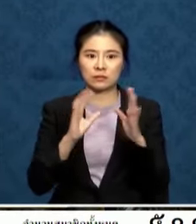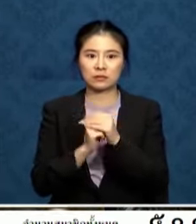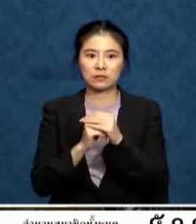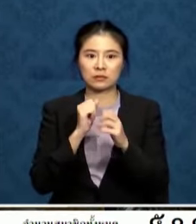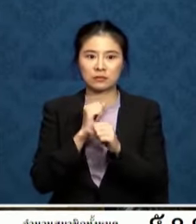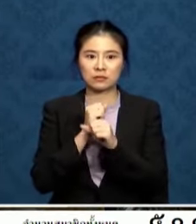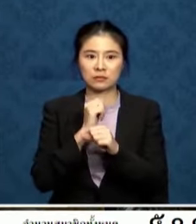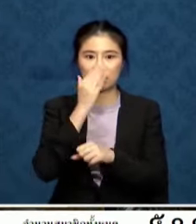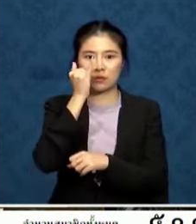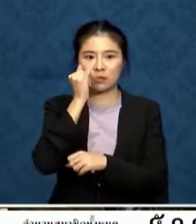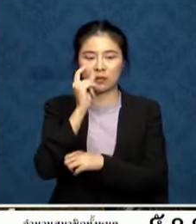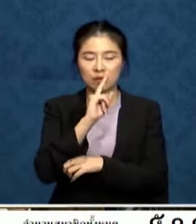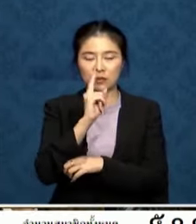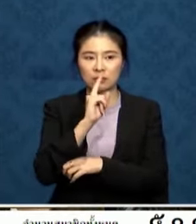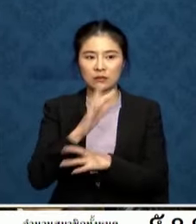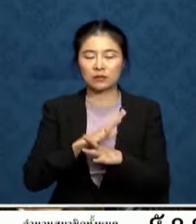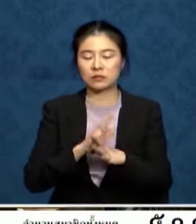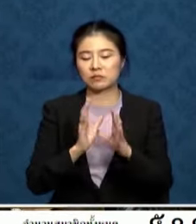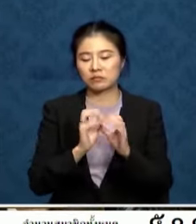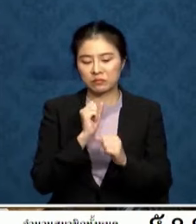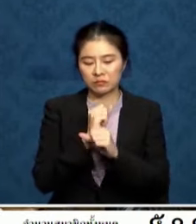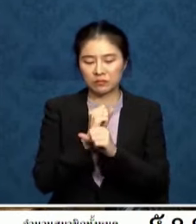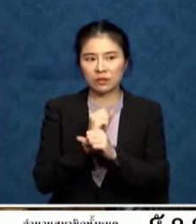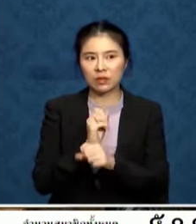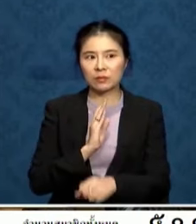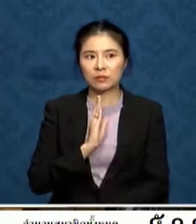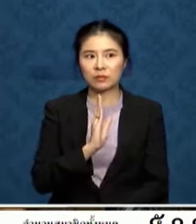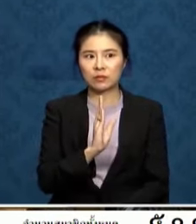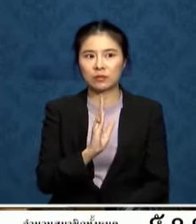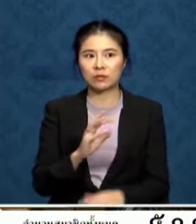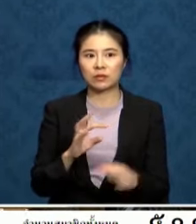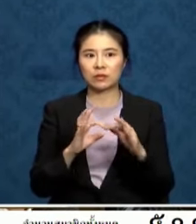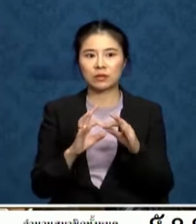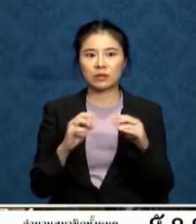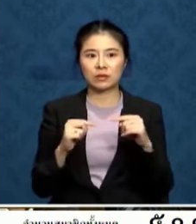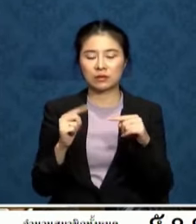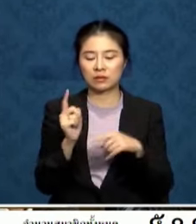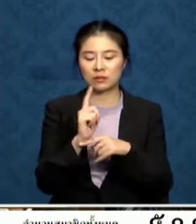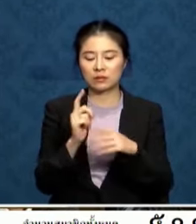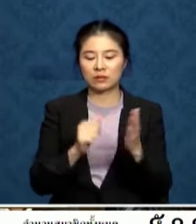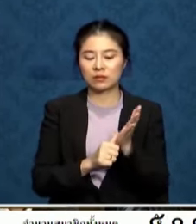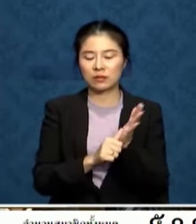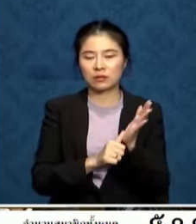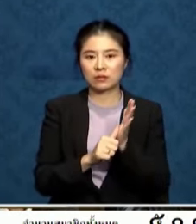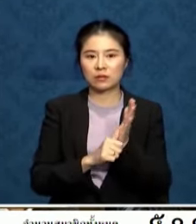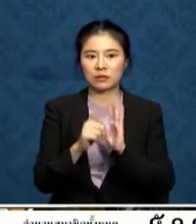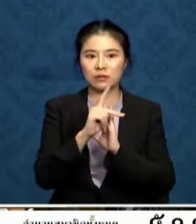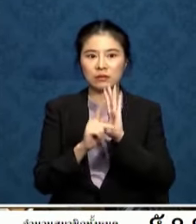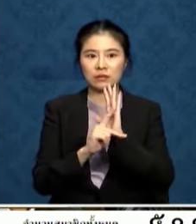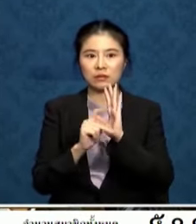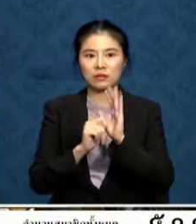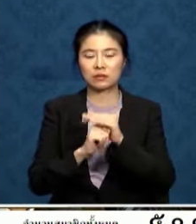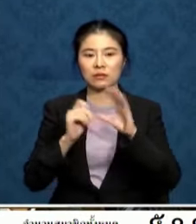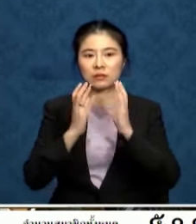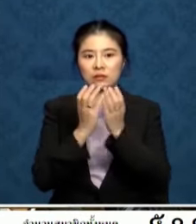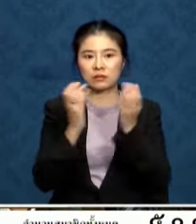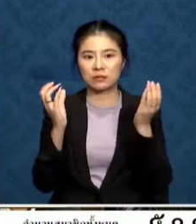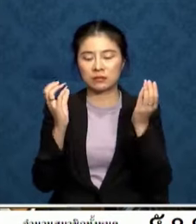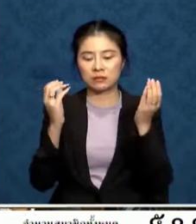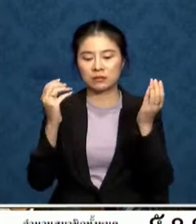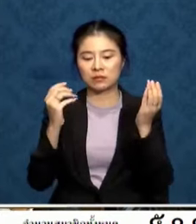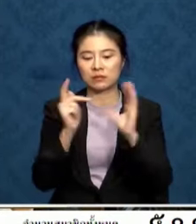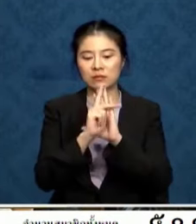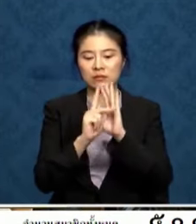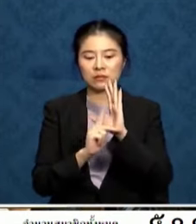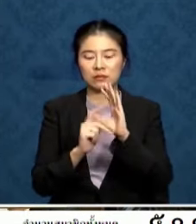เพื่อที่จะสร้างความชอบธรรมให้เกิดขึ้นกับการแก้ไขรัฐธรรมนูญเพียงเท่านั้นนี่คือเจตนา